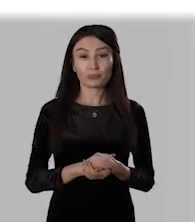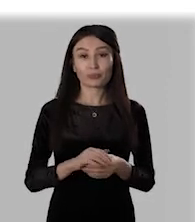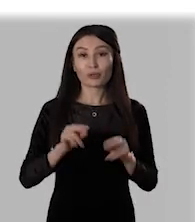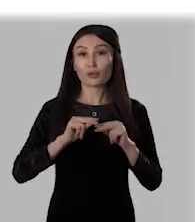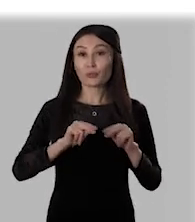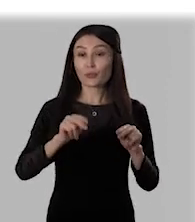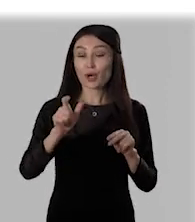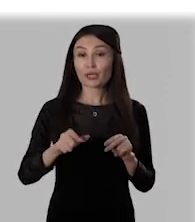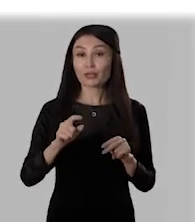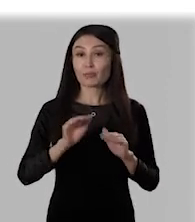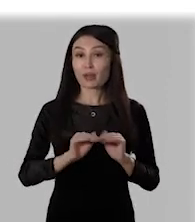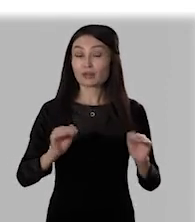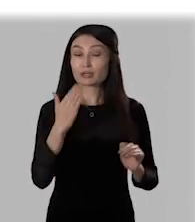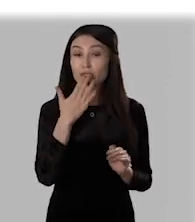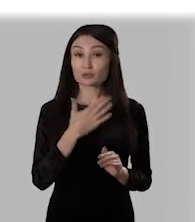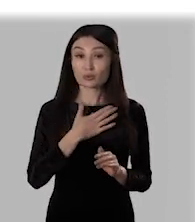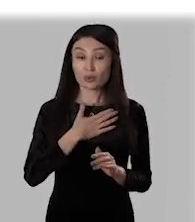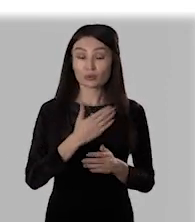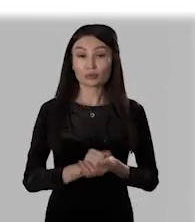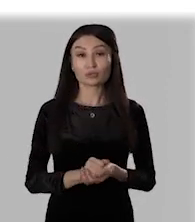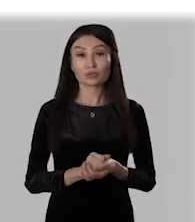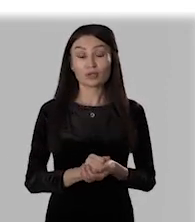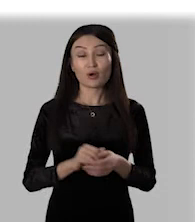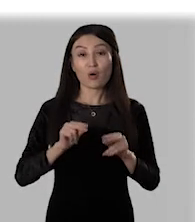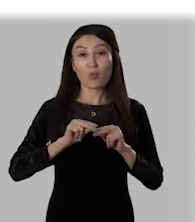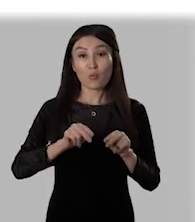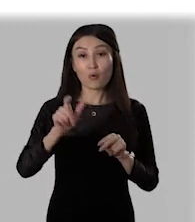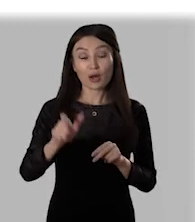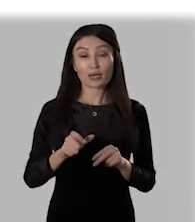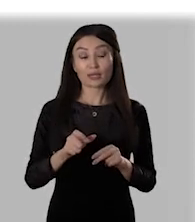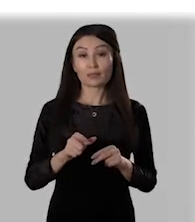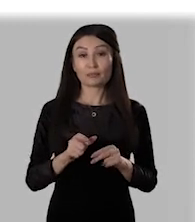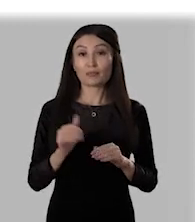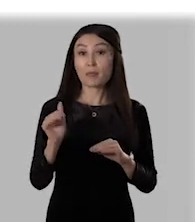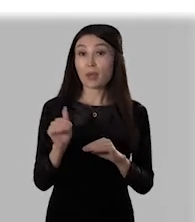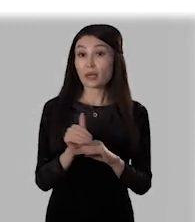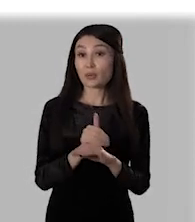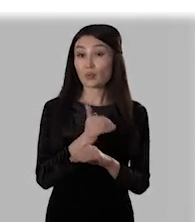Мугалим балдарды сүйөт. Демек, мугалим мээримдүү.